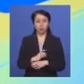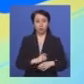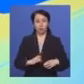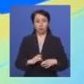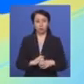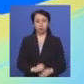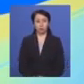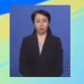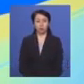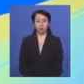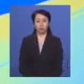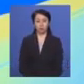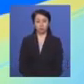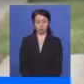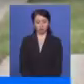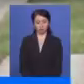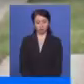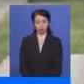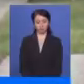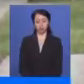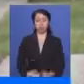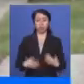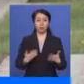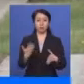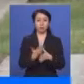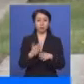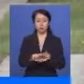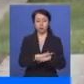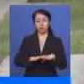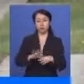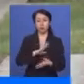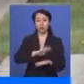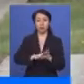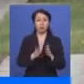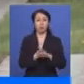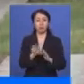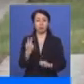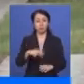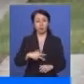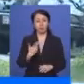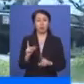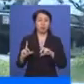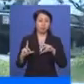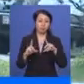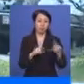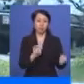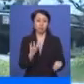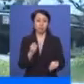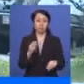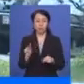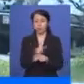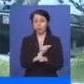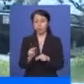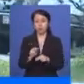региональной службы коммуникаций. Для оказания помощи населению заключены договоры с 23 поставщиками, в том числе на лечение